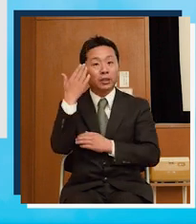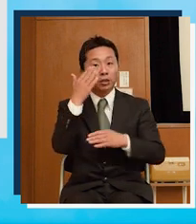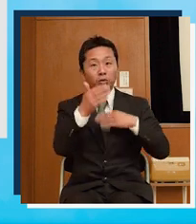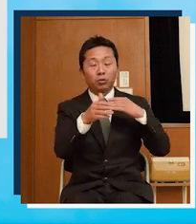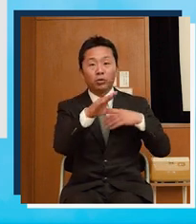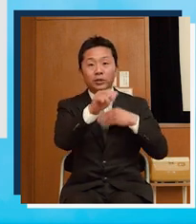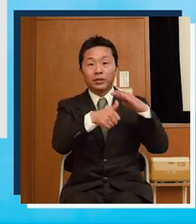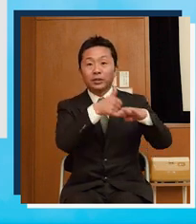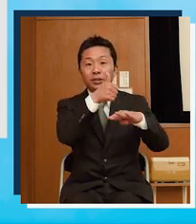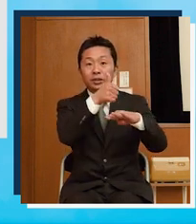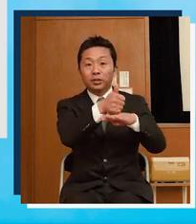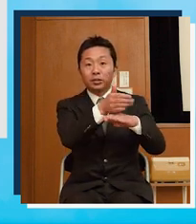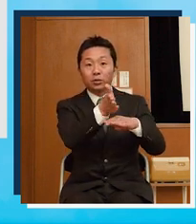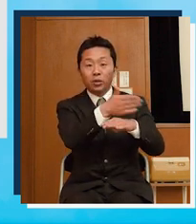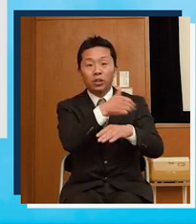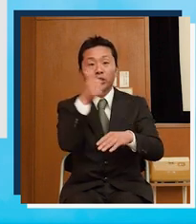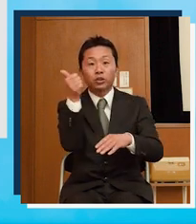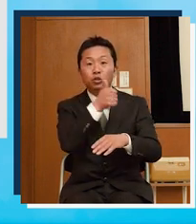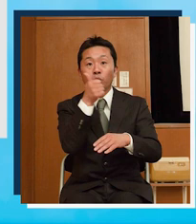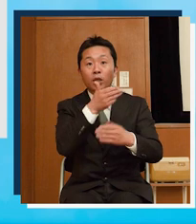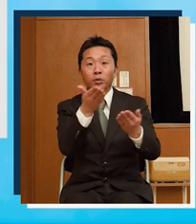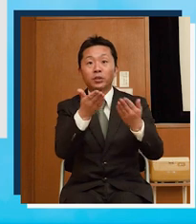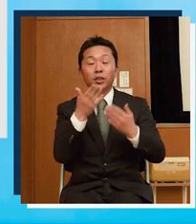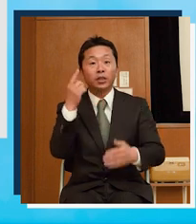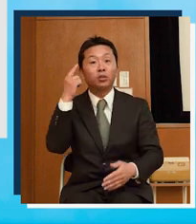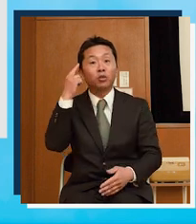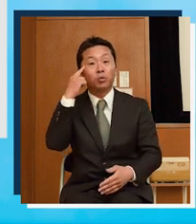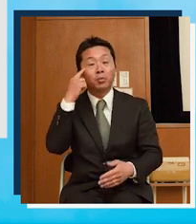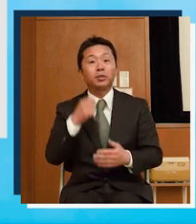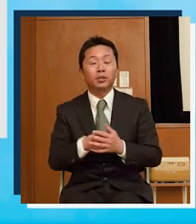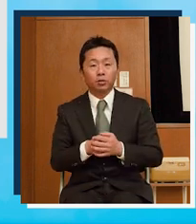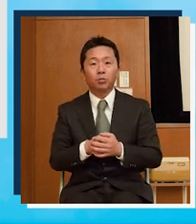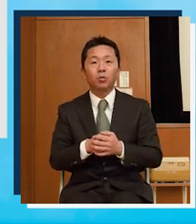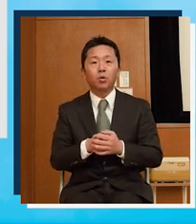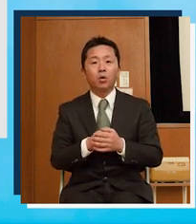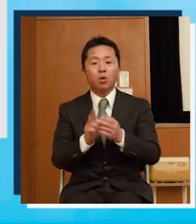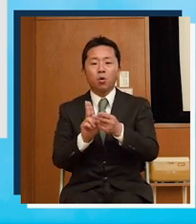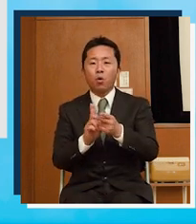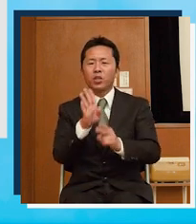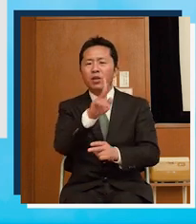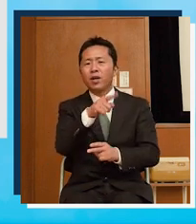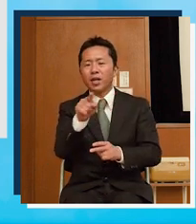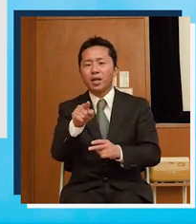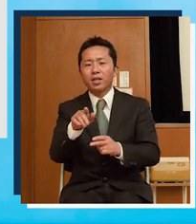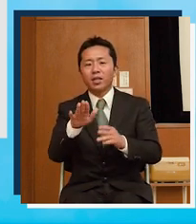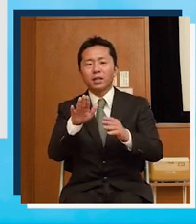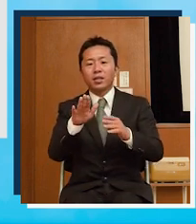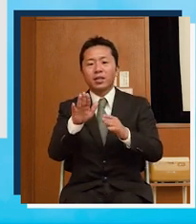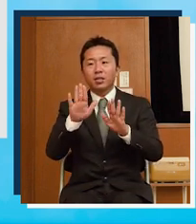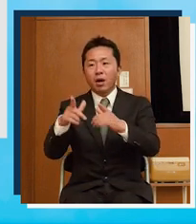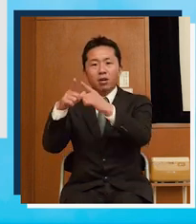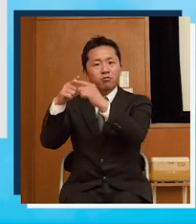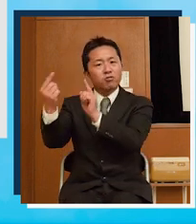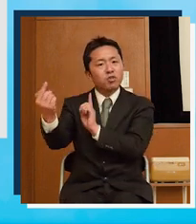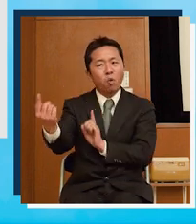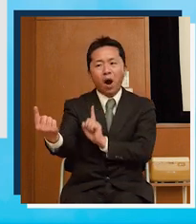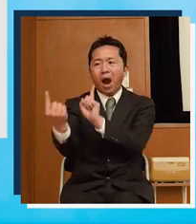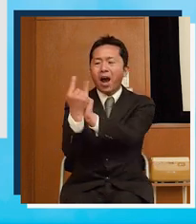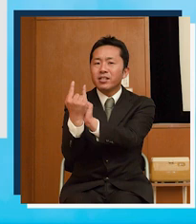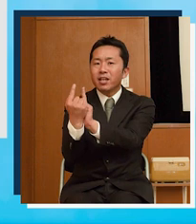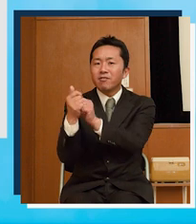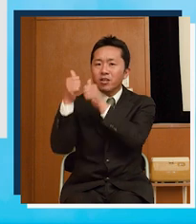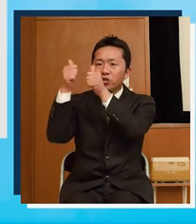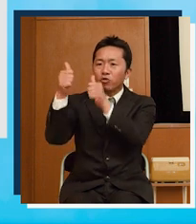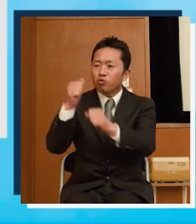からもえ紹介があ消えちゃったすいませんあのありましたようにあの沖縄県今国を相手にま果敢に訴訟を